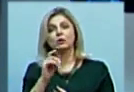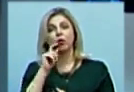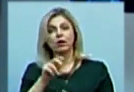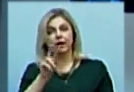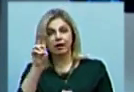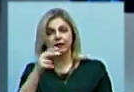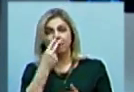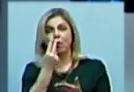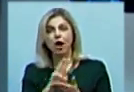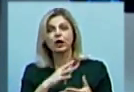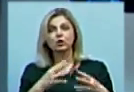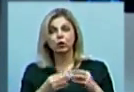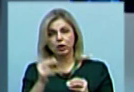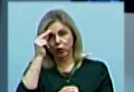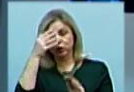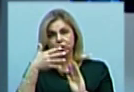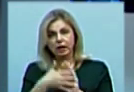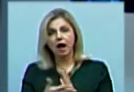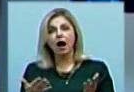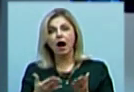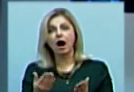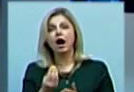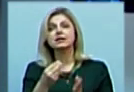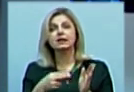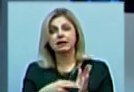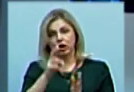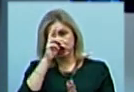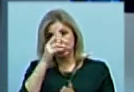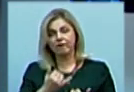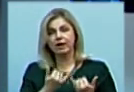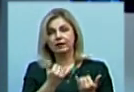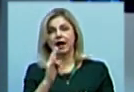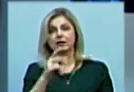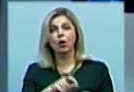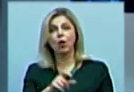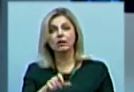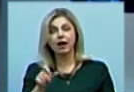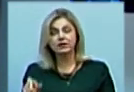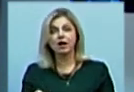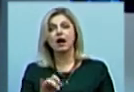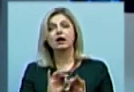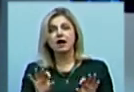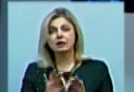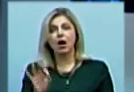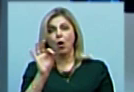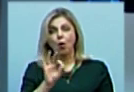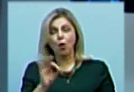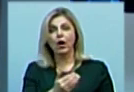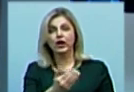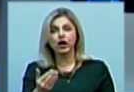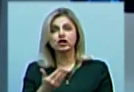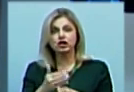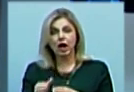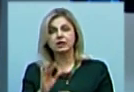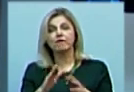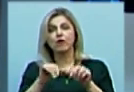представили результати дослідження «Яка ціна держави для миколаївців?». Мета проєкту – повідомити містянам про їх частку у формуванні